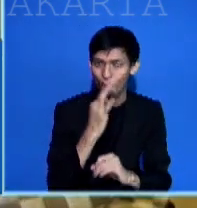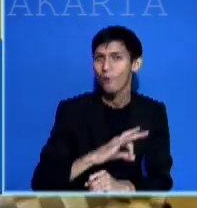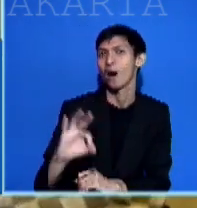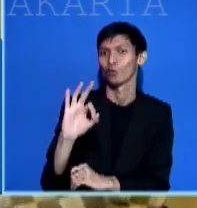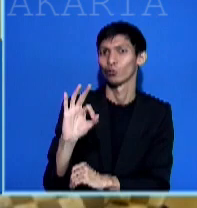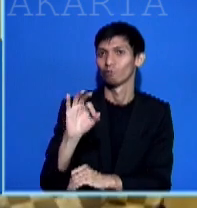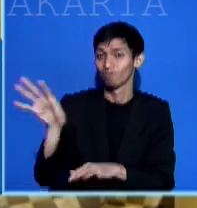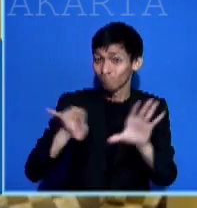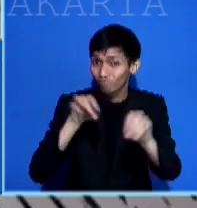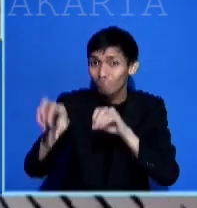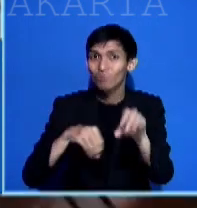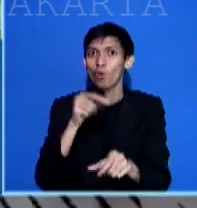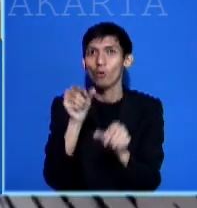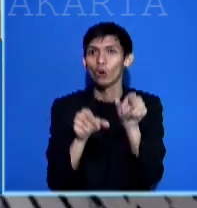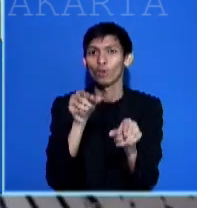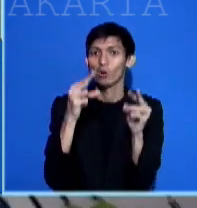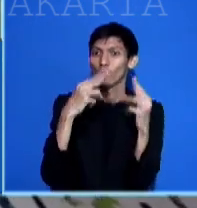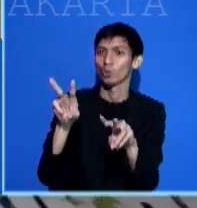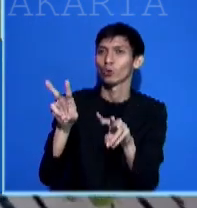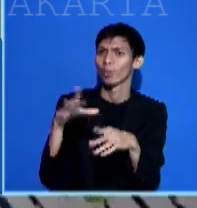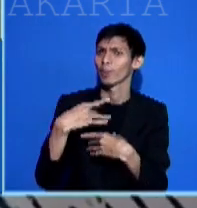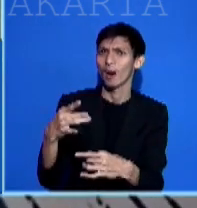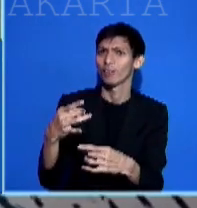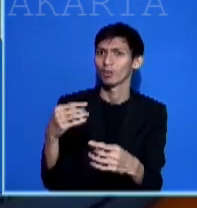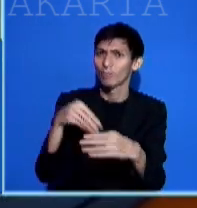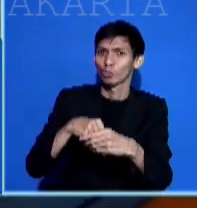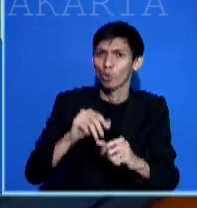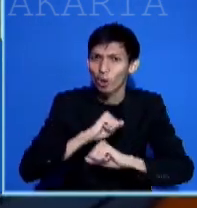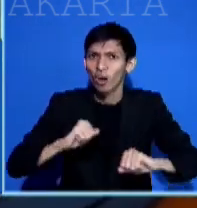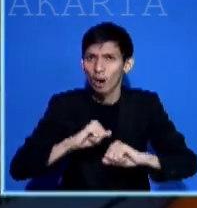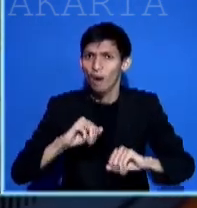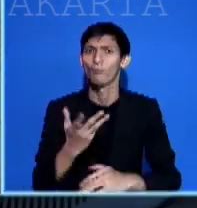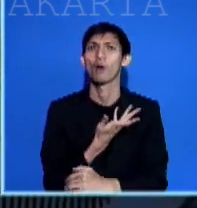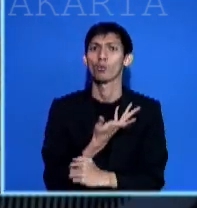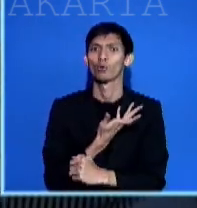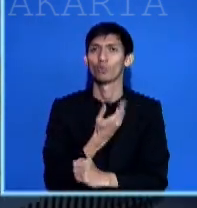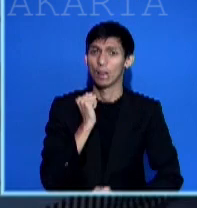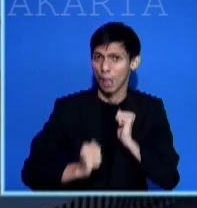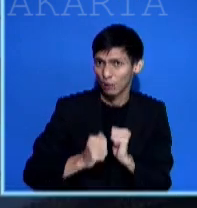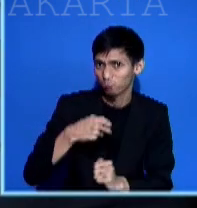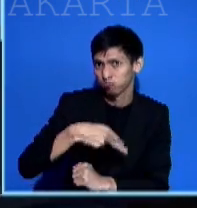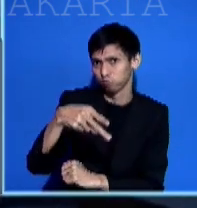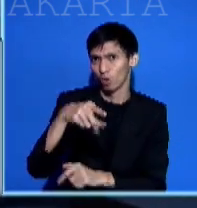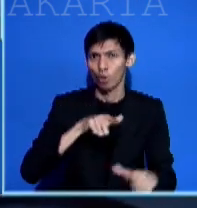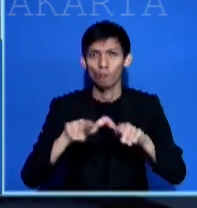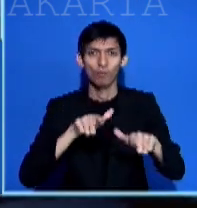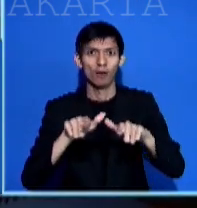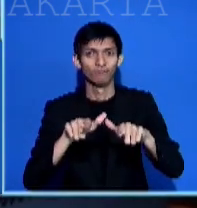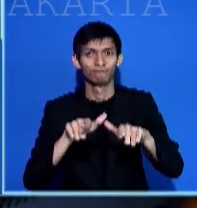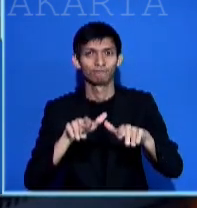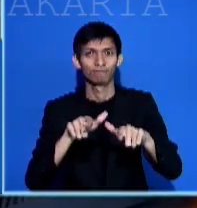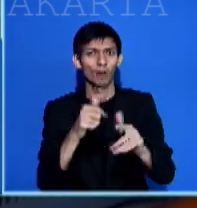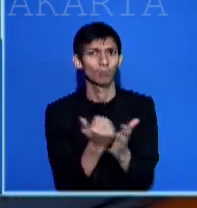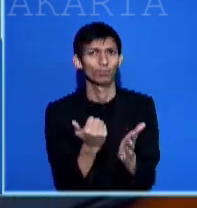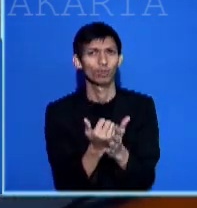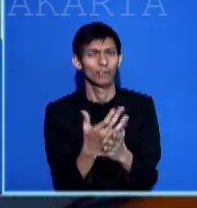menjaring dan menarik perhatian pelajar pada olahraga atletik hot sprint kontest ini salah satu lomba lali sprint yang sangat